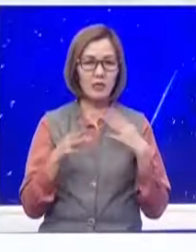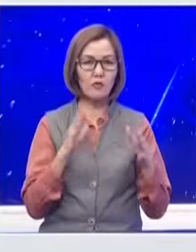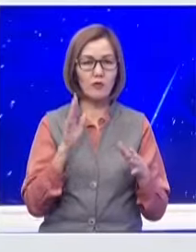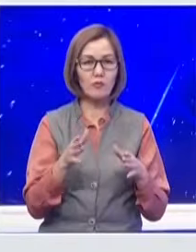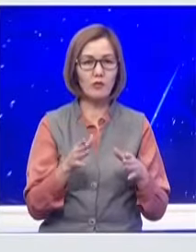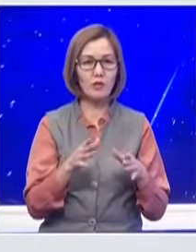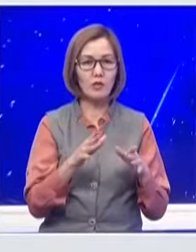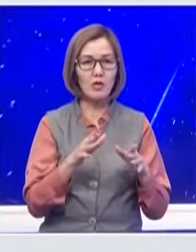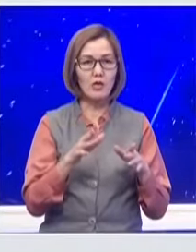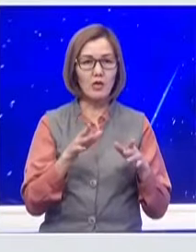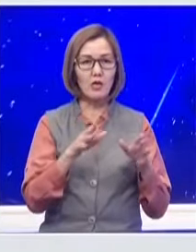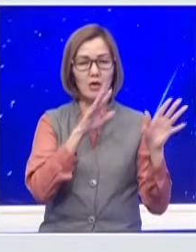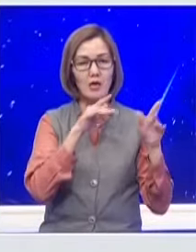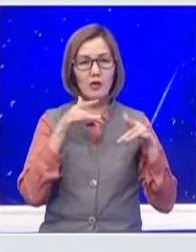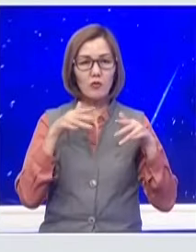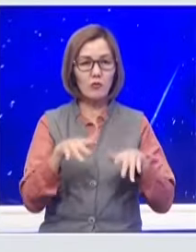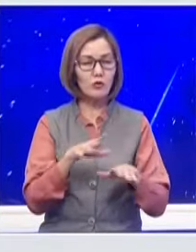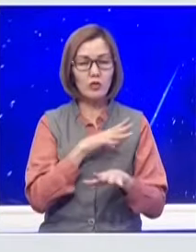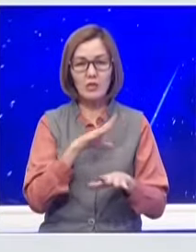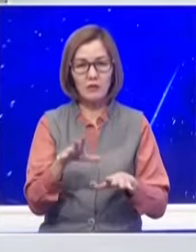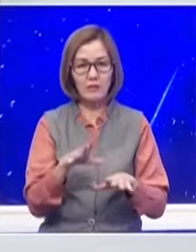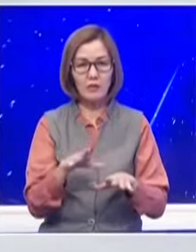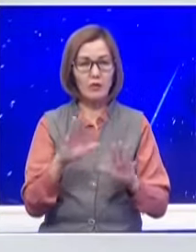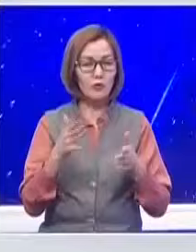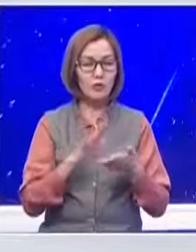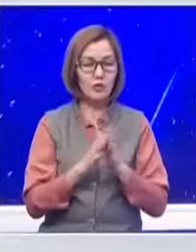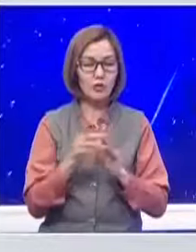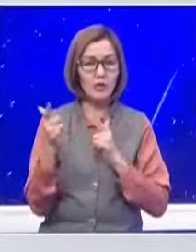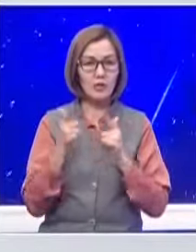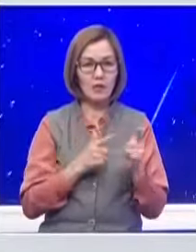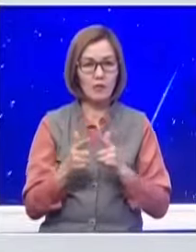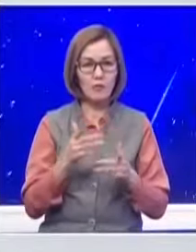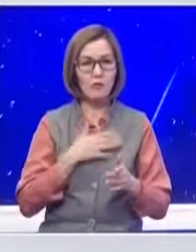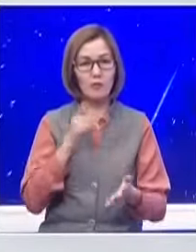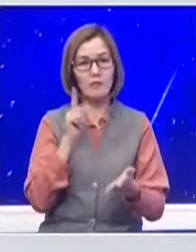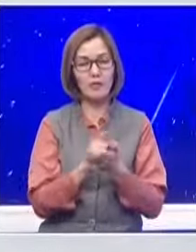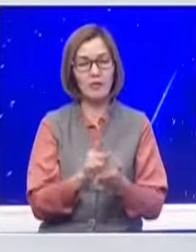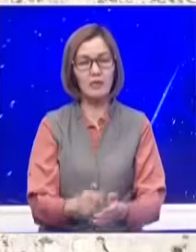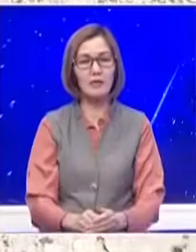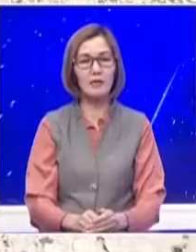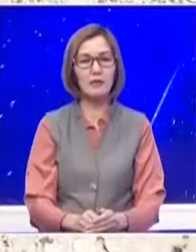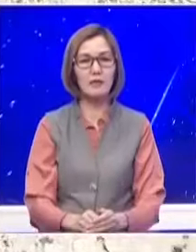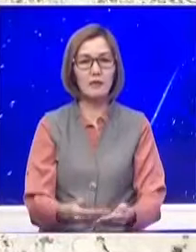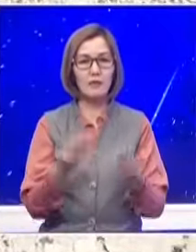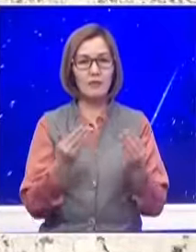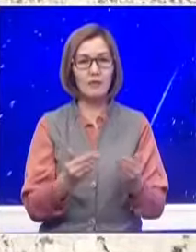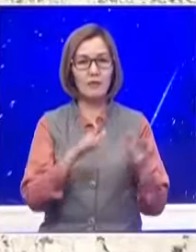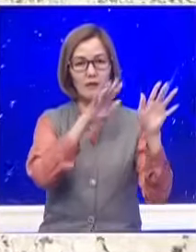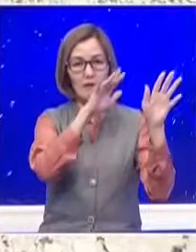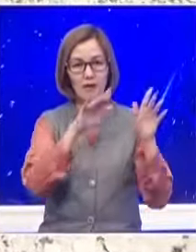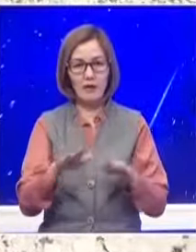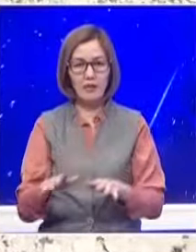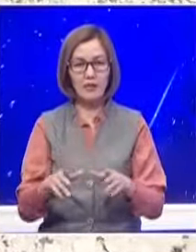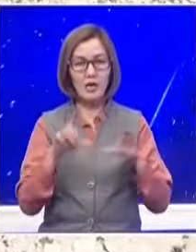аумағында қар көшкіні жүрген жоқ. Десе де төтенше жағдайға дайын болу құзырлы органдардың басты міндеті. Биылғы қар